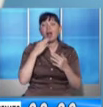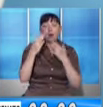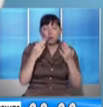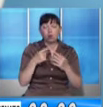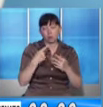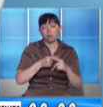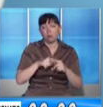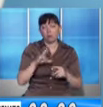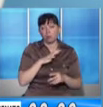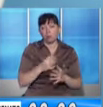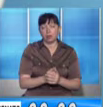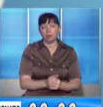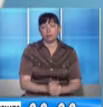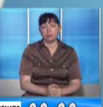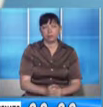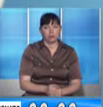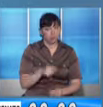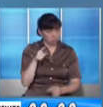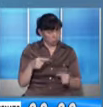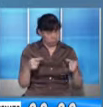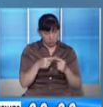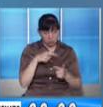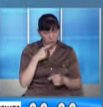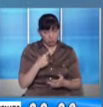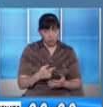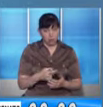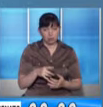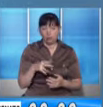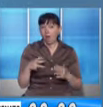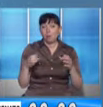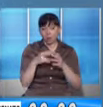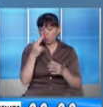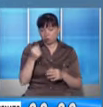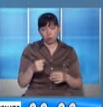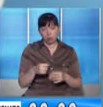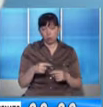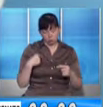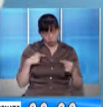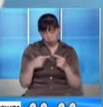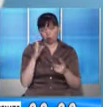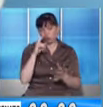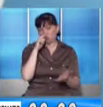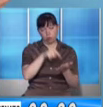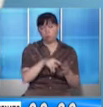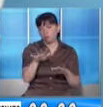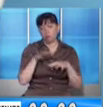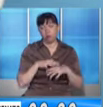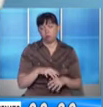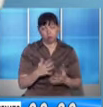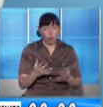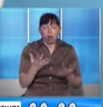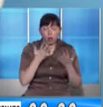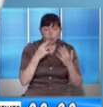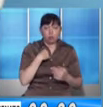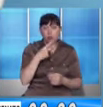sondaje. Vorbiți concret despre platforma, dacă vom fi acolo. Vom vedea, sigur, vom vedea